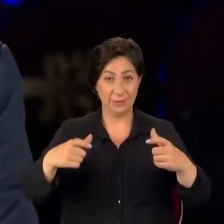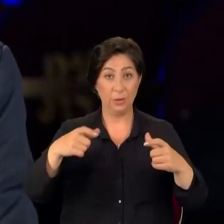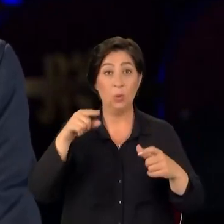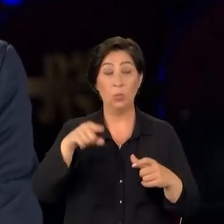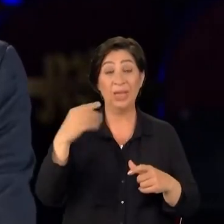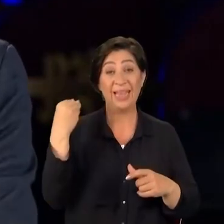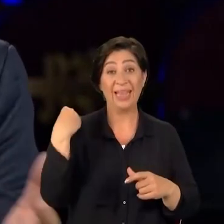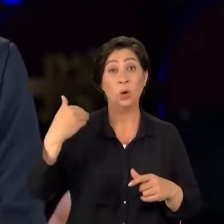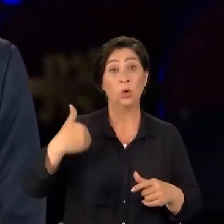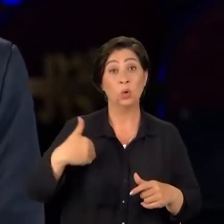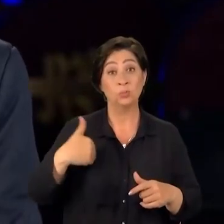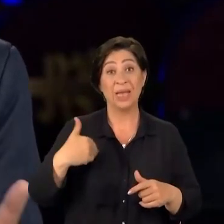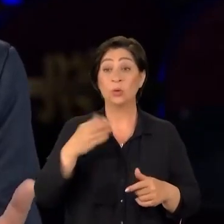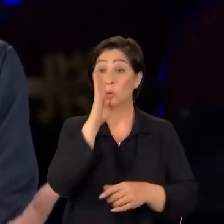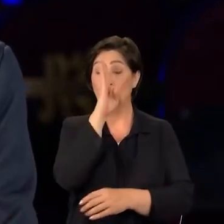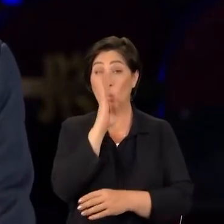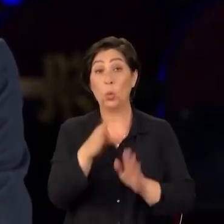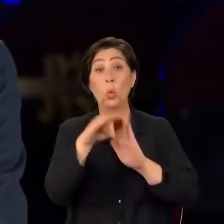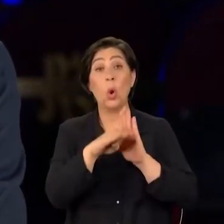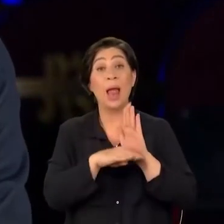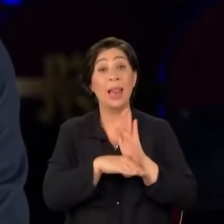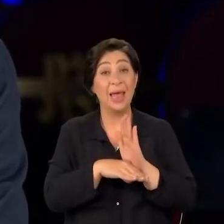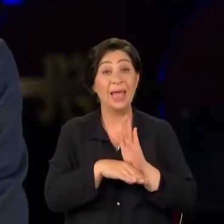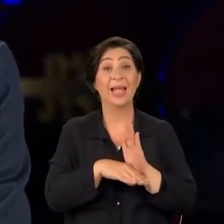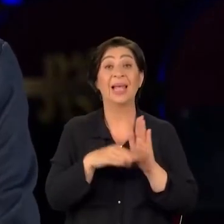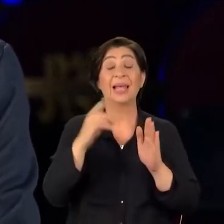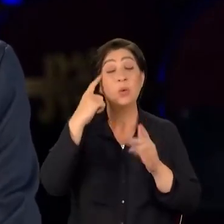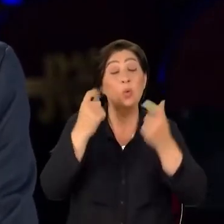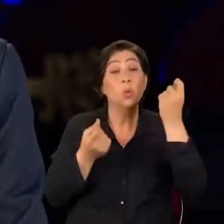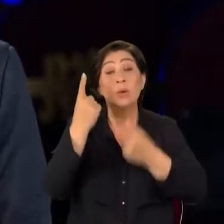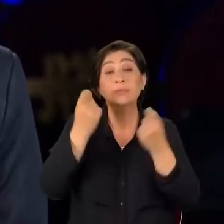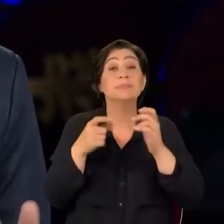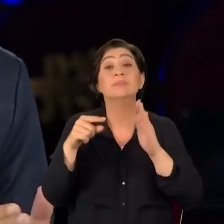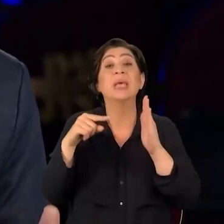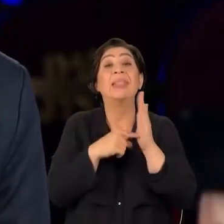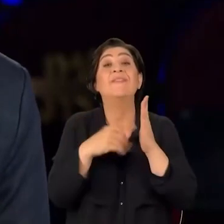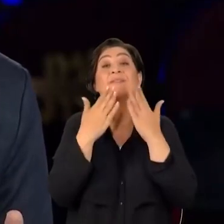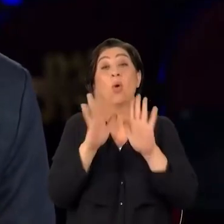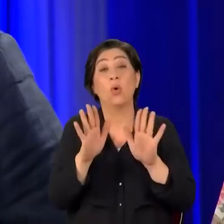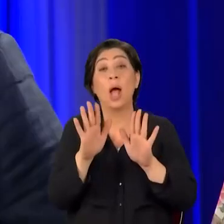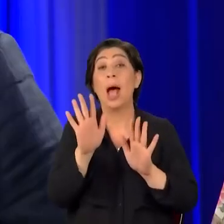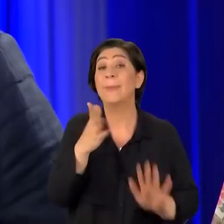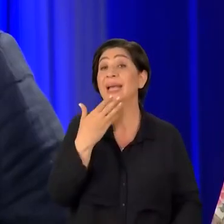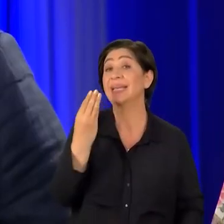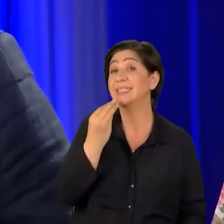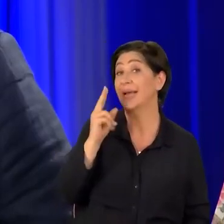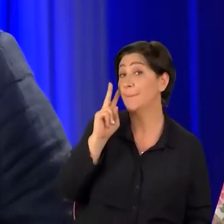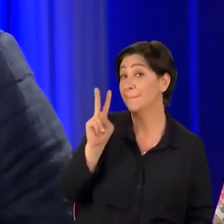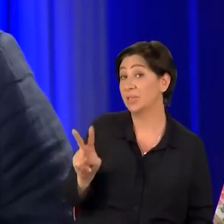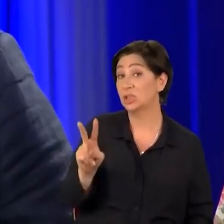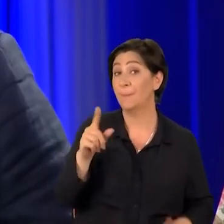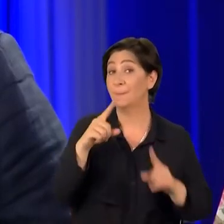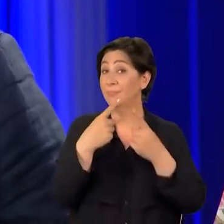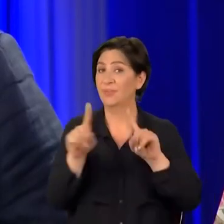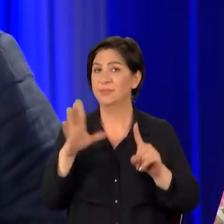yeni kurumsal ve kuralları, kurumları, ideolojileri üretememiş olmak. Ama gençler meselesinde bir başka mesele var.